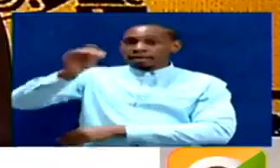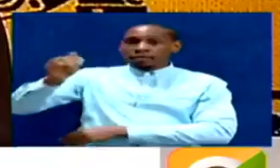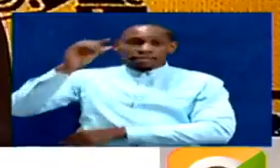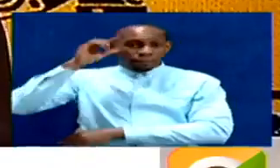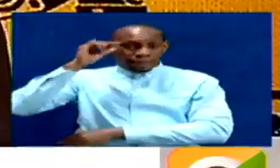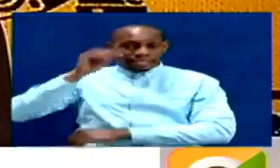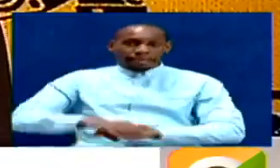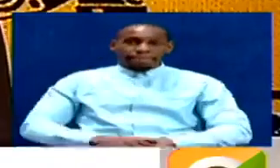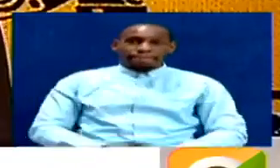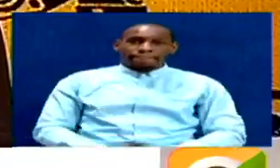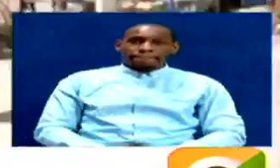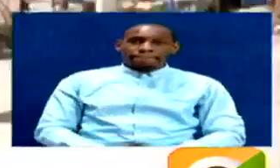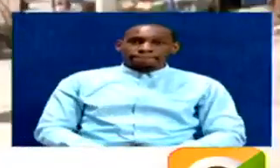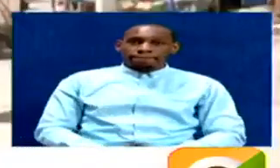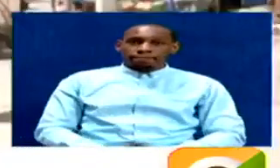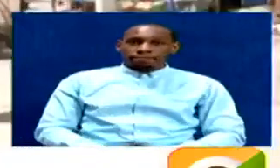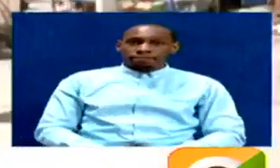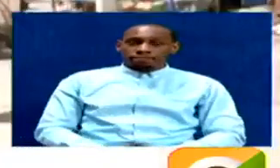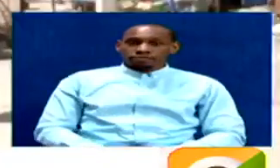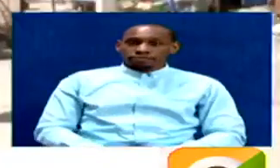hiyo ya Mombasa.